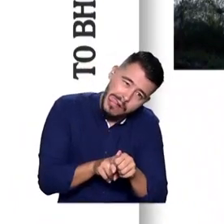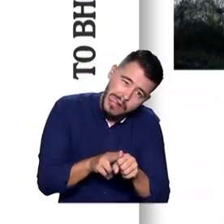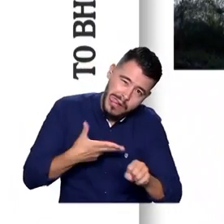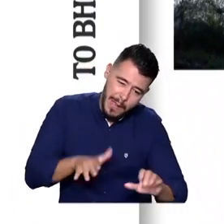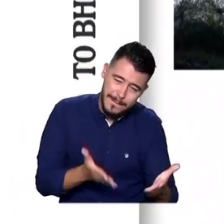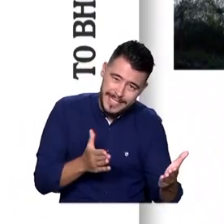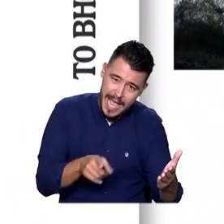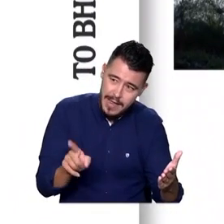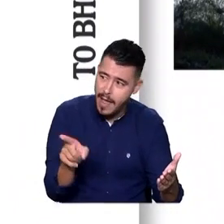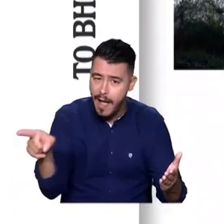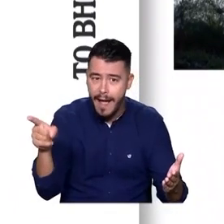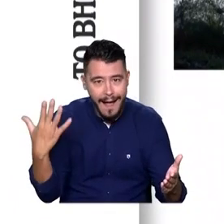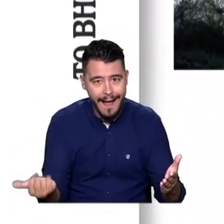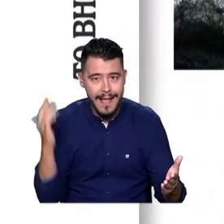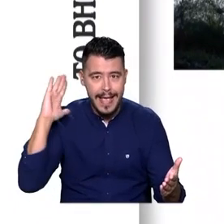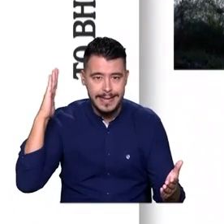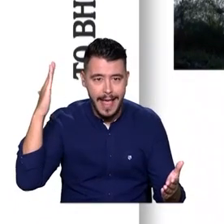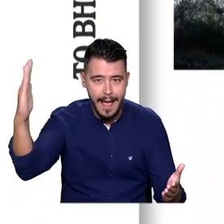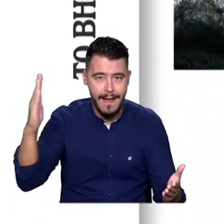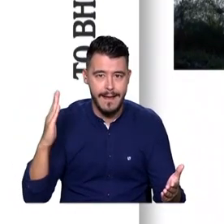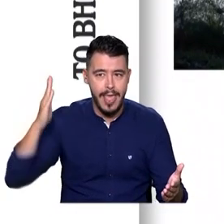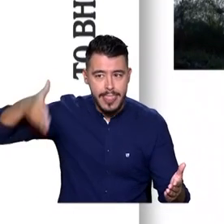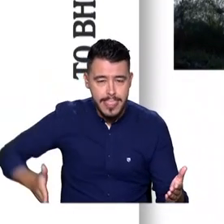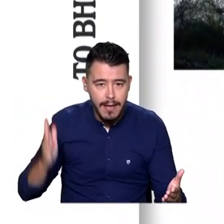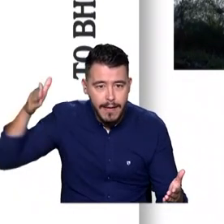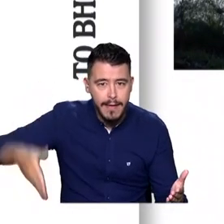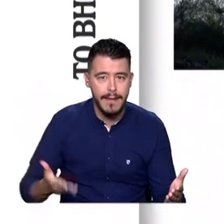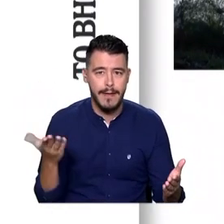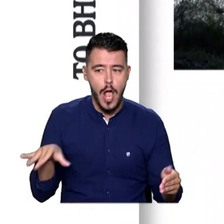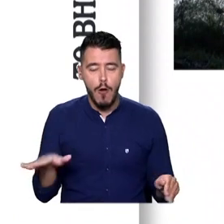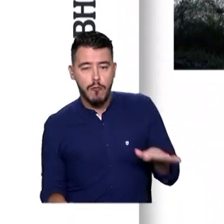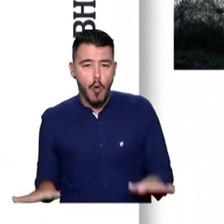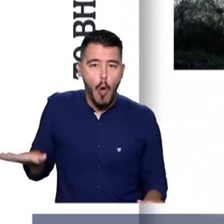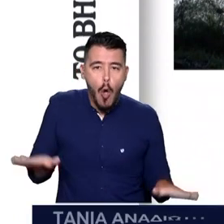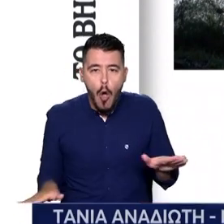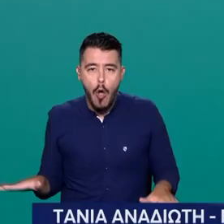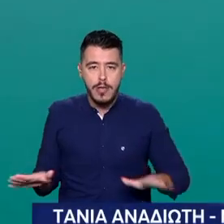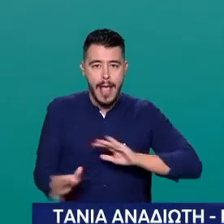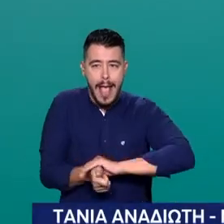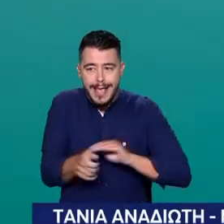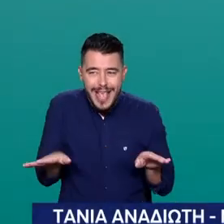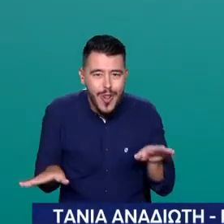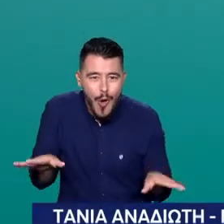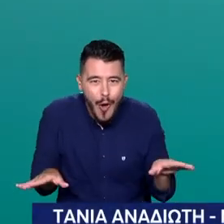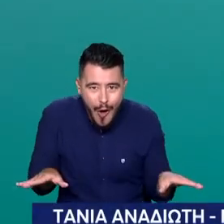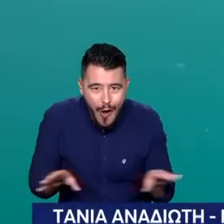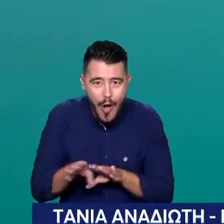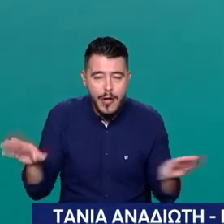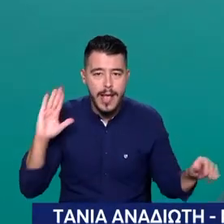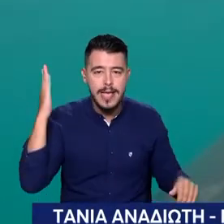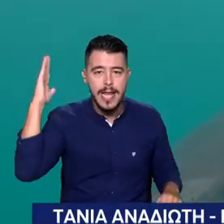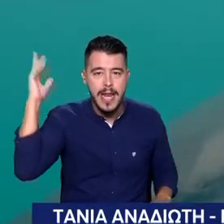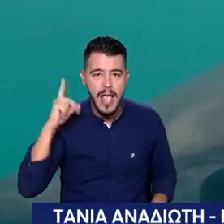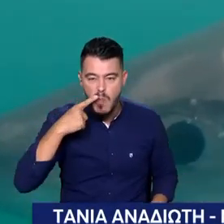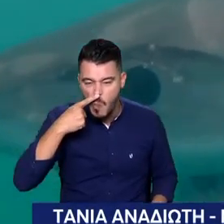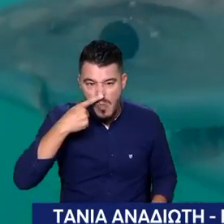στο παγασιτικό, μεταξύ των οποίων δελφίνια, φώκες, χελώνες και περιστασιακά καρχαρίες. Οι ειδικοί καλούν τον κόσμο να είναι